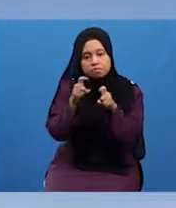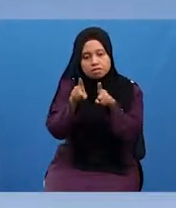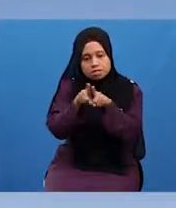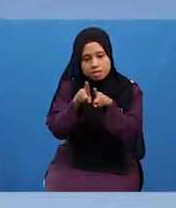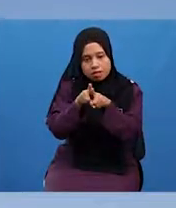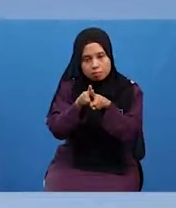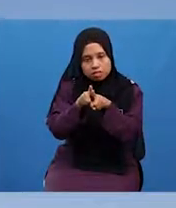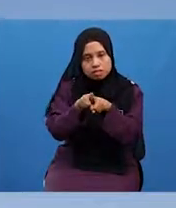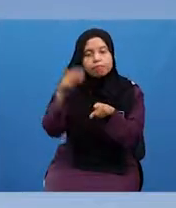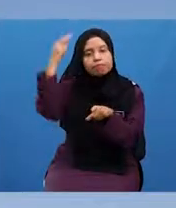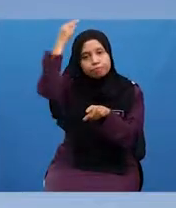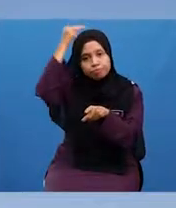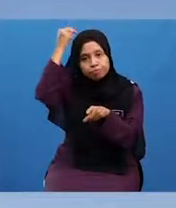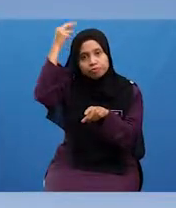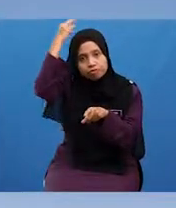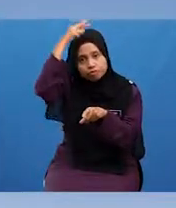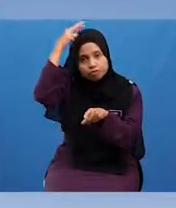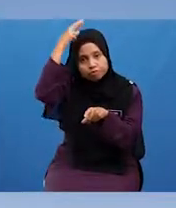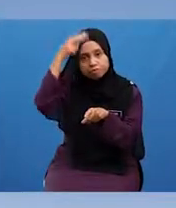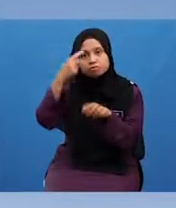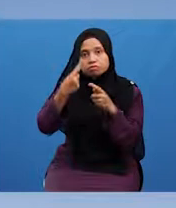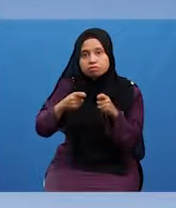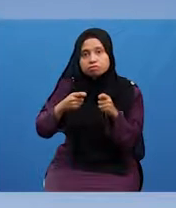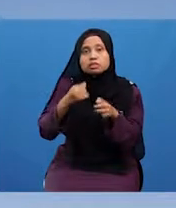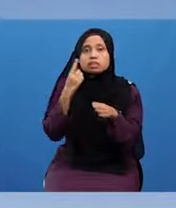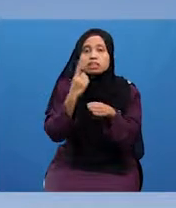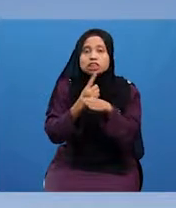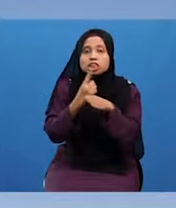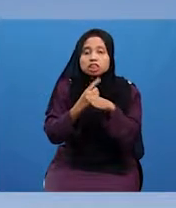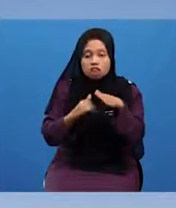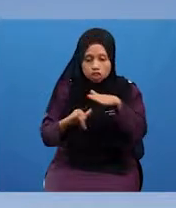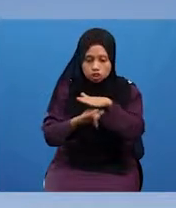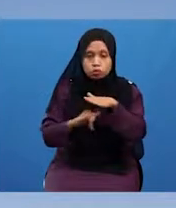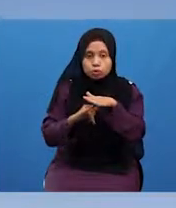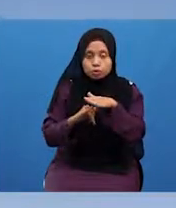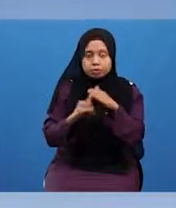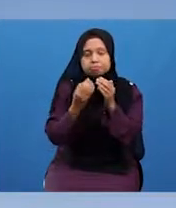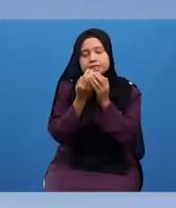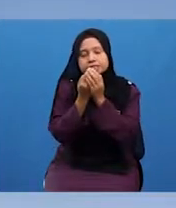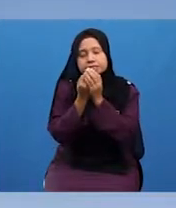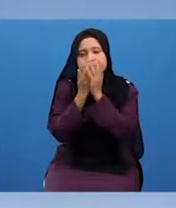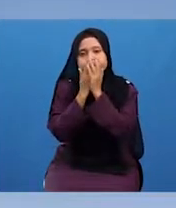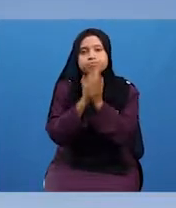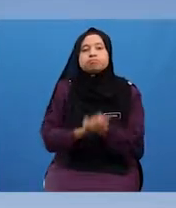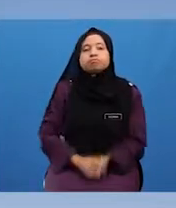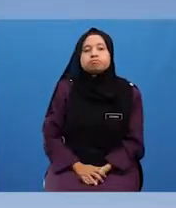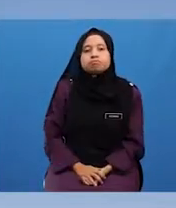dengan para Nabi dan Rasul yang telah dijanjikan syurga. Amin ya Rabbal